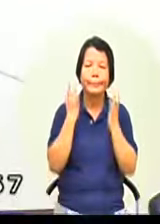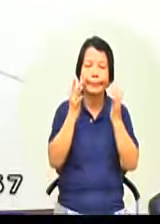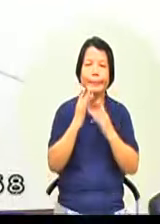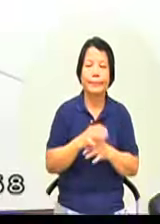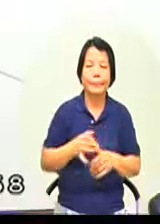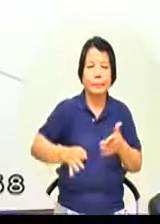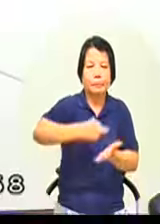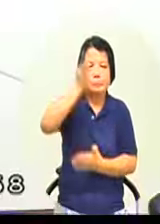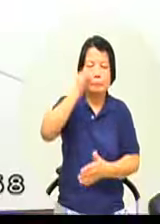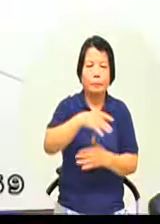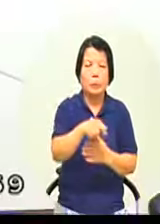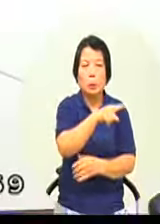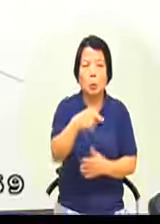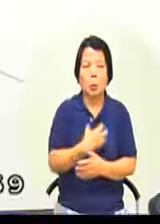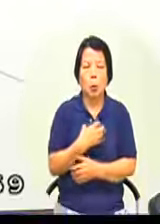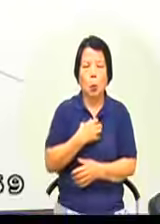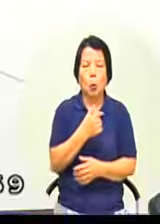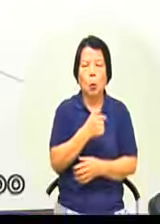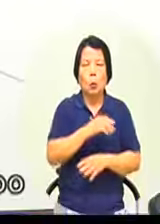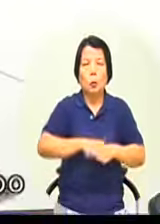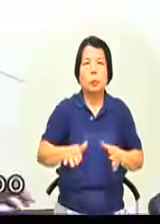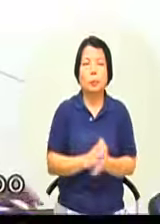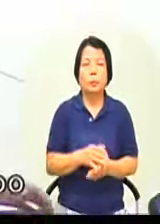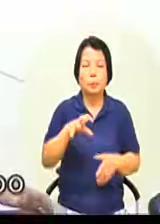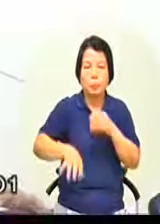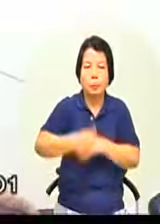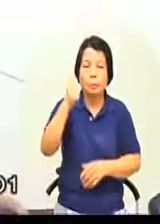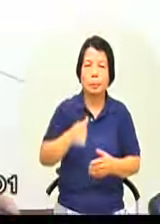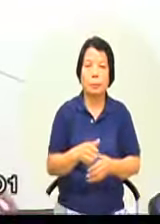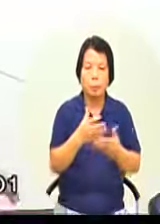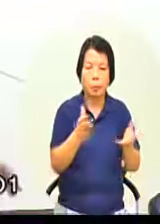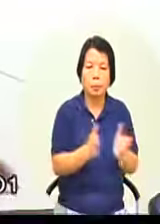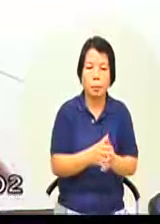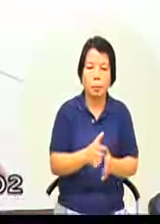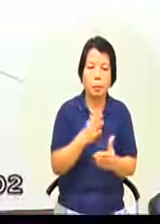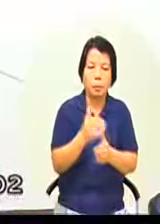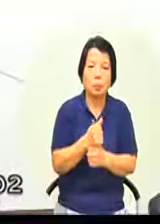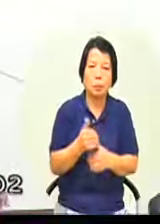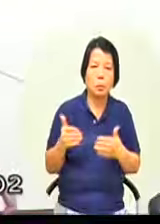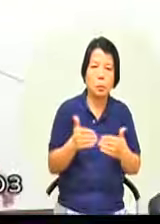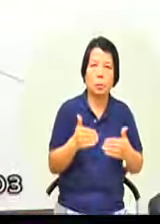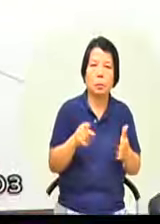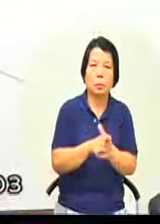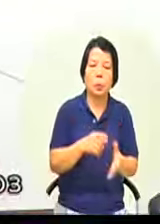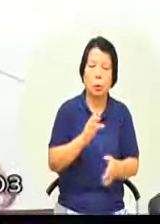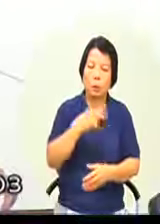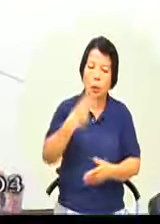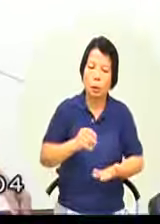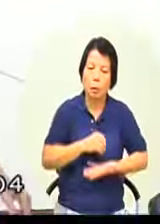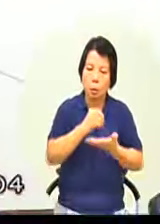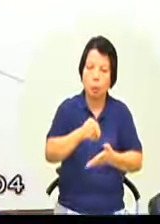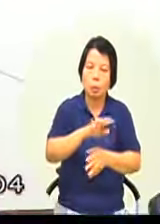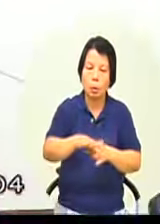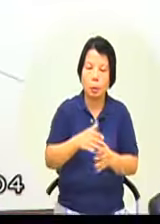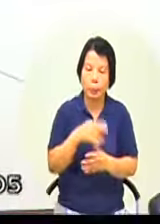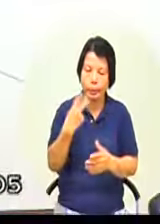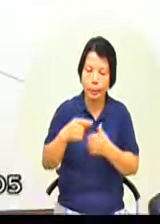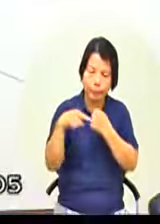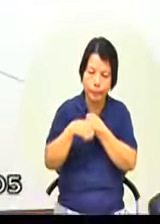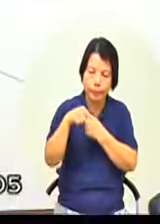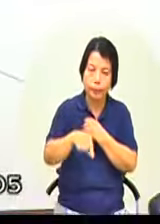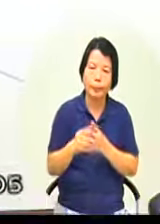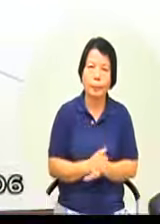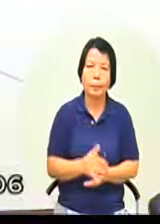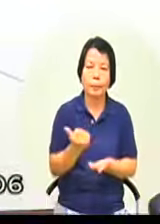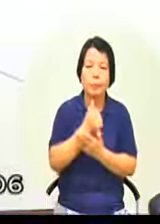是吓到了哈。那请局长哈，这个有一些那个在总咨询的时候可以，我会再提出来跟你来探讨哈。那在这里我要